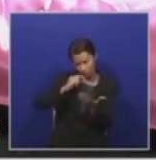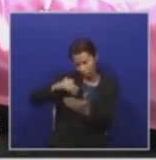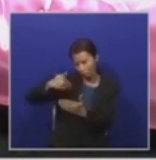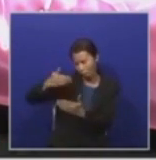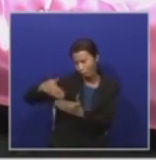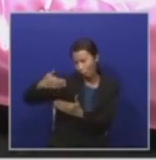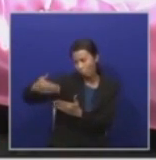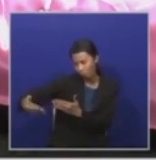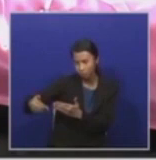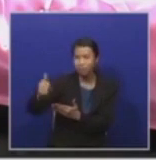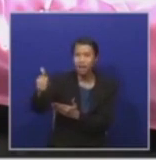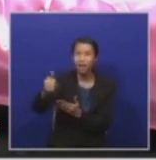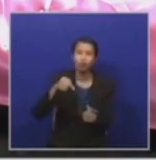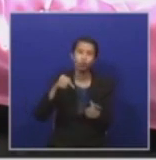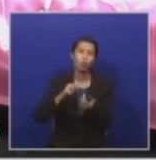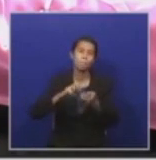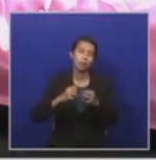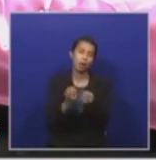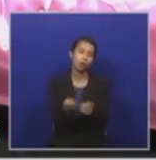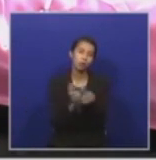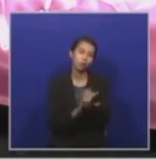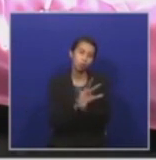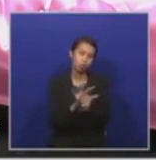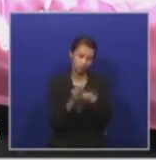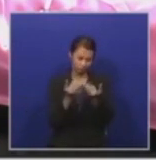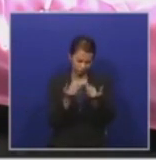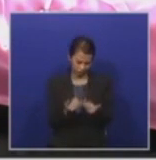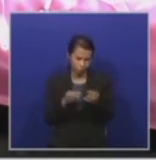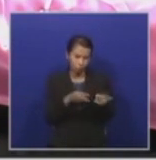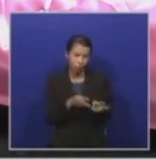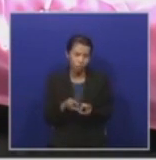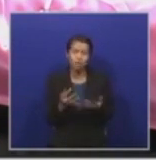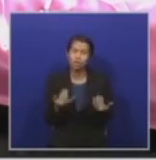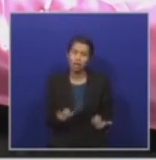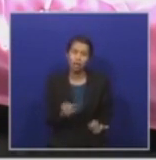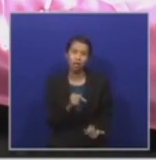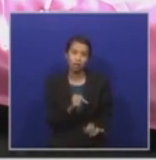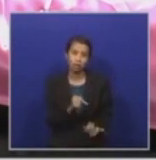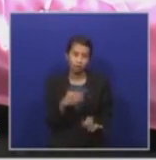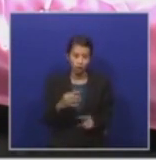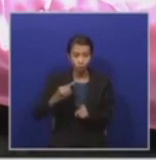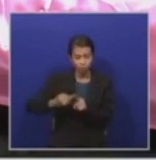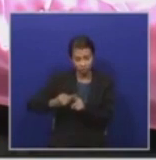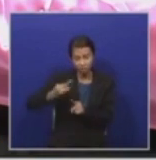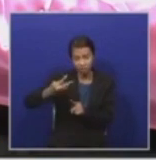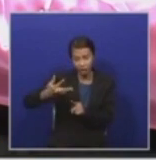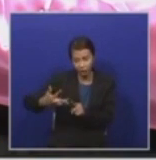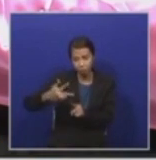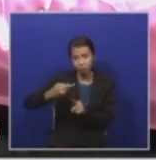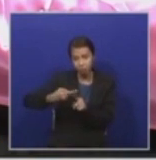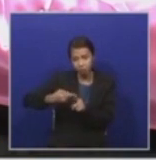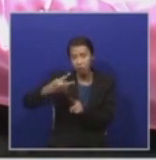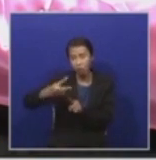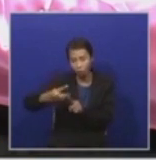สุมของโควิดในเมื่อท่านยังทำวิธีการอย่างนี้นะฮะอีก3เดือน6เดือนข้างหน้าผมก็ไม่เชื่อท่านหรอกครับให้ตังมาเ